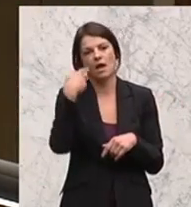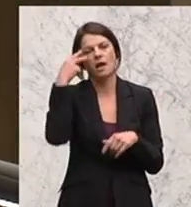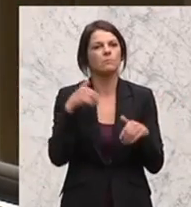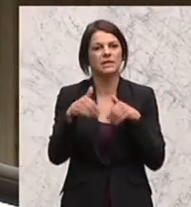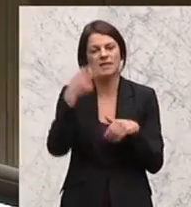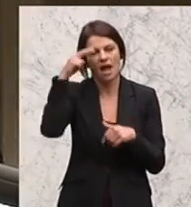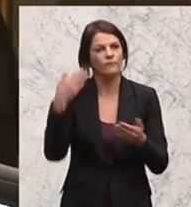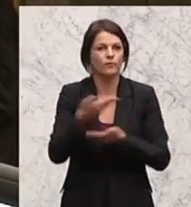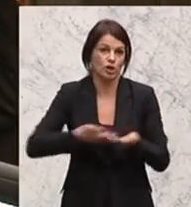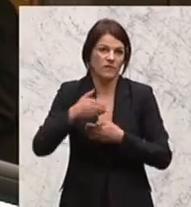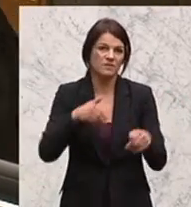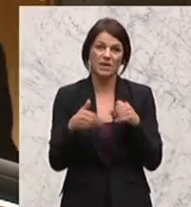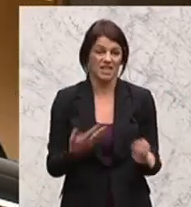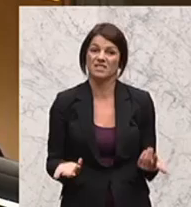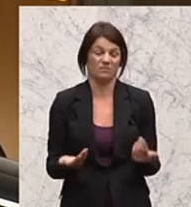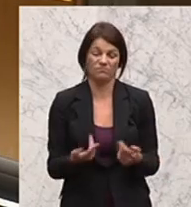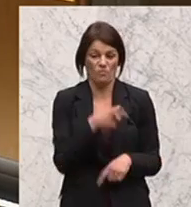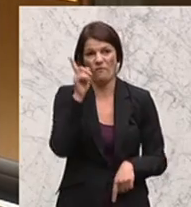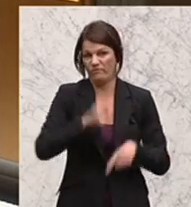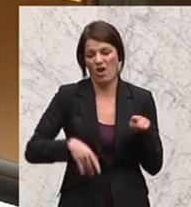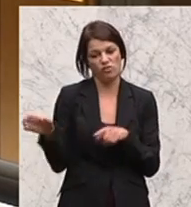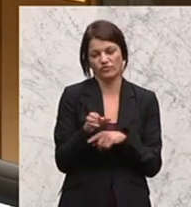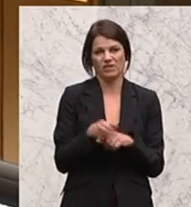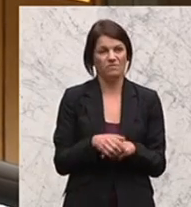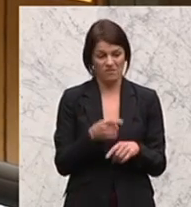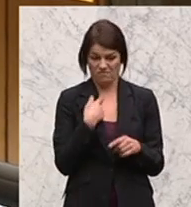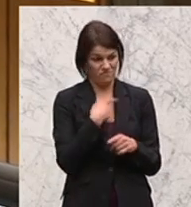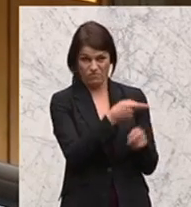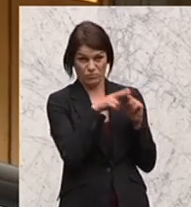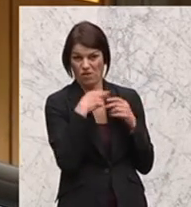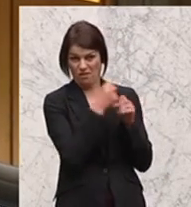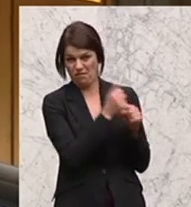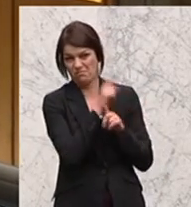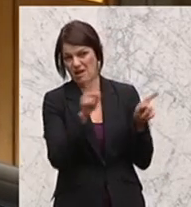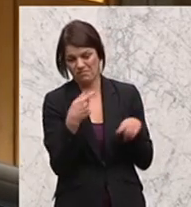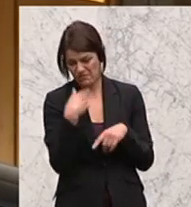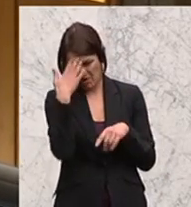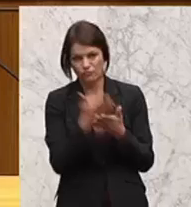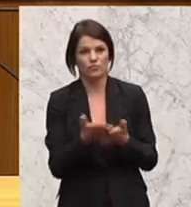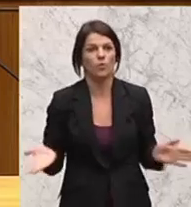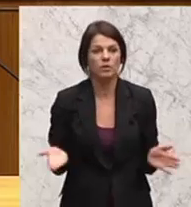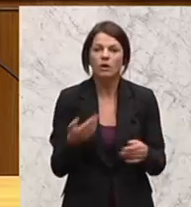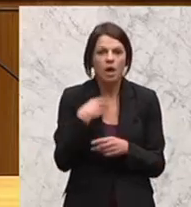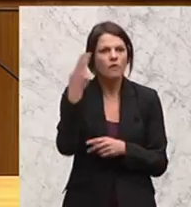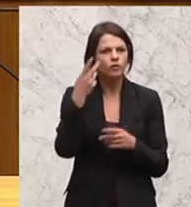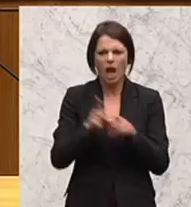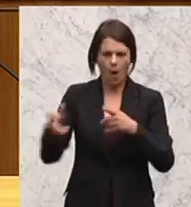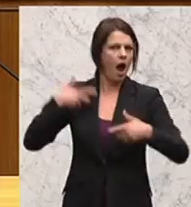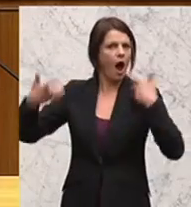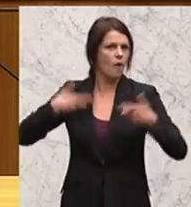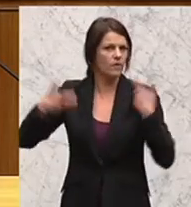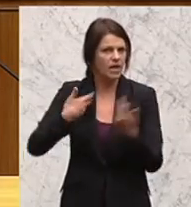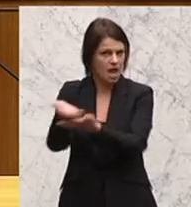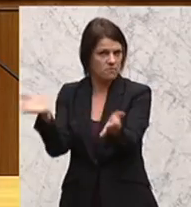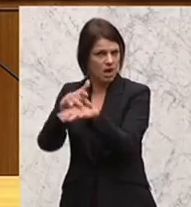Herr Wirtschaftsminister, dann sind Sie wirklich eine Fehlbesetzung und dann kann man sich auf Sie nachweislich nicht verlassen. Und ich verstehe auch die Empörung der Gastronomen.